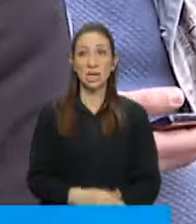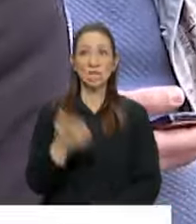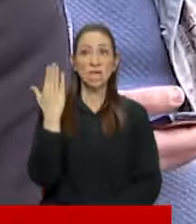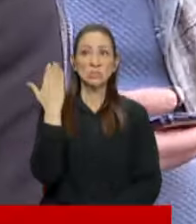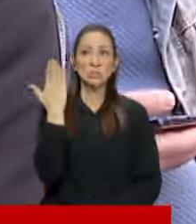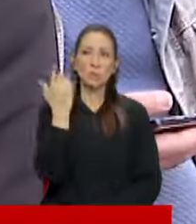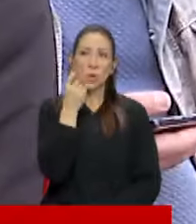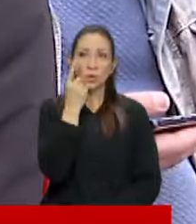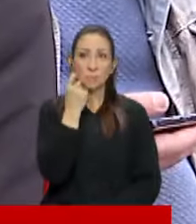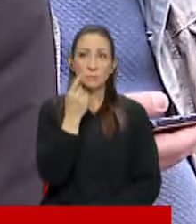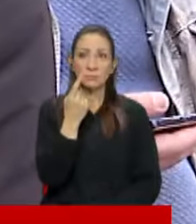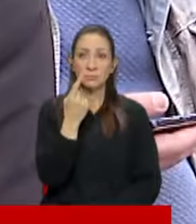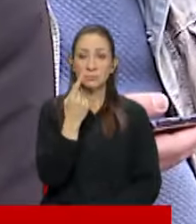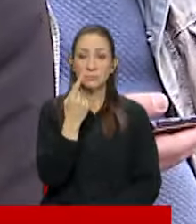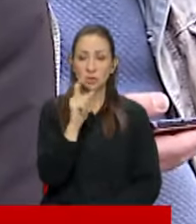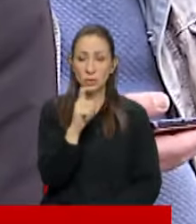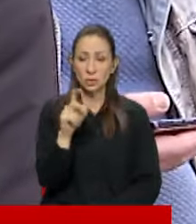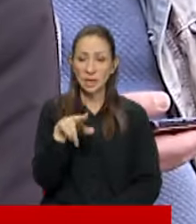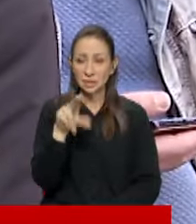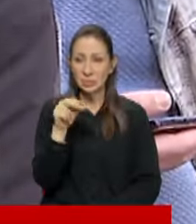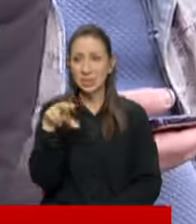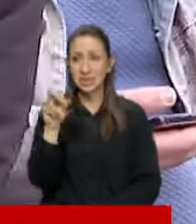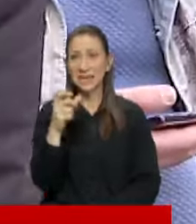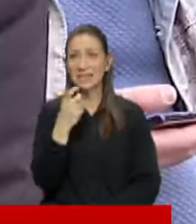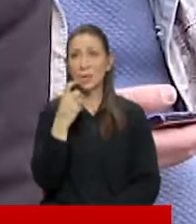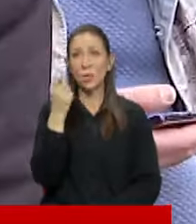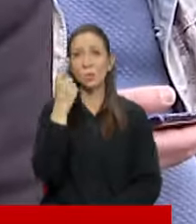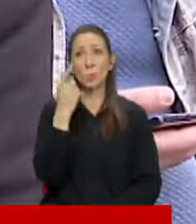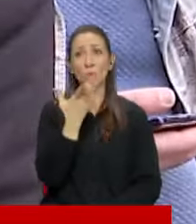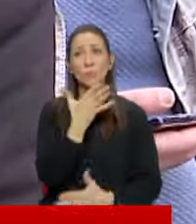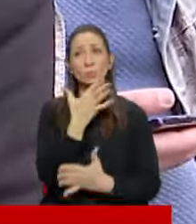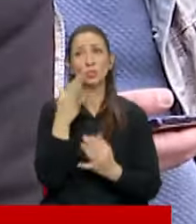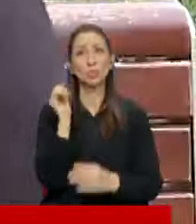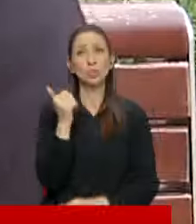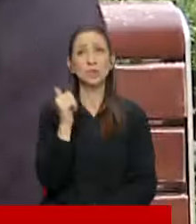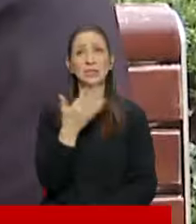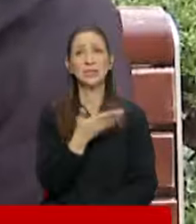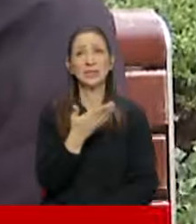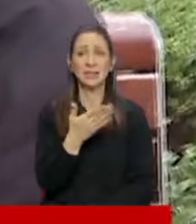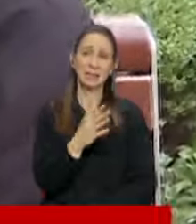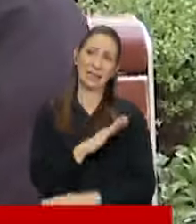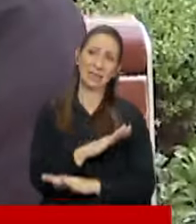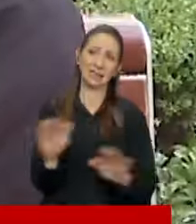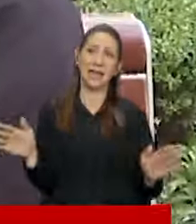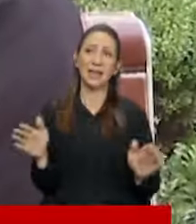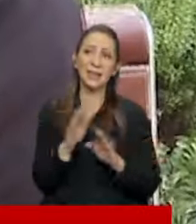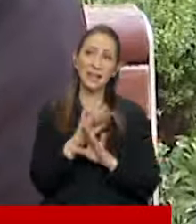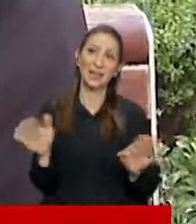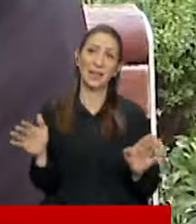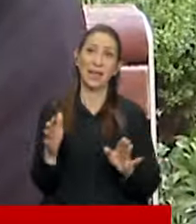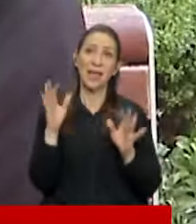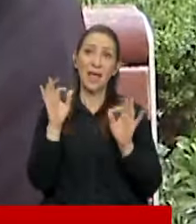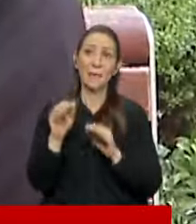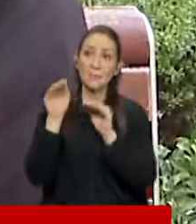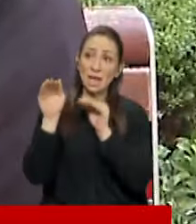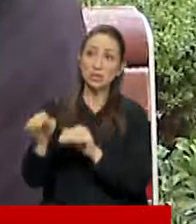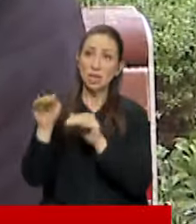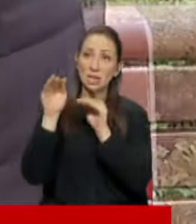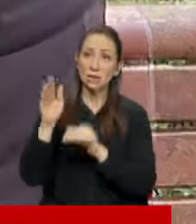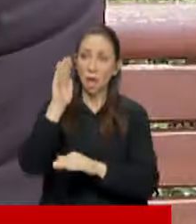Geçmişimi özlüyorum. 70'li 80'li yılları özlüyorum. O günler mutlu günlerdi ya. Yeter artık. Artık yeter. Hep